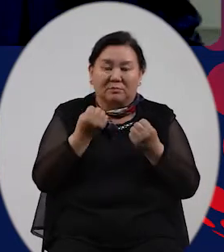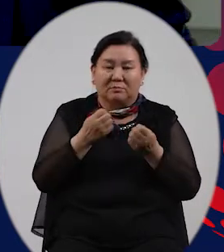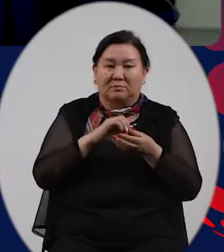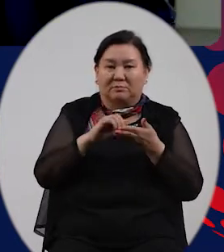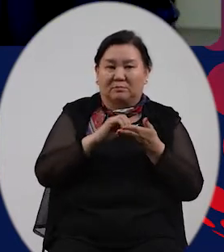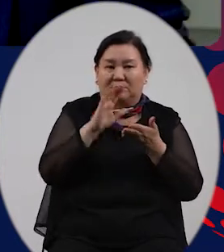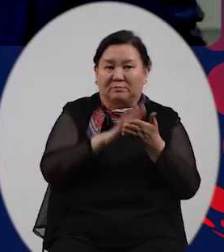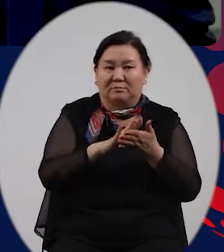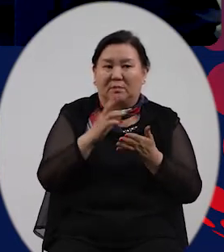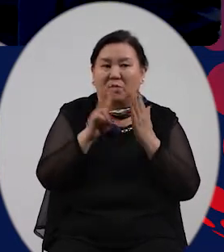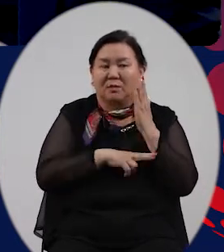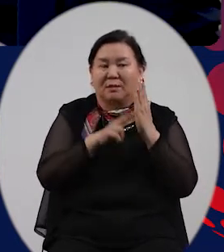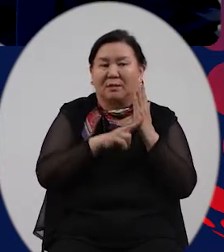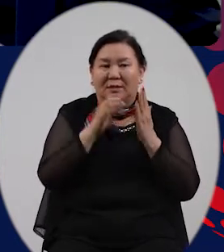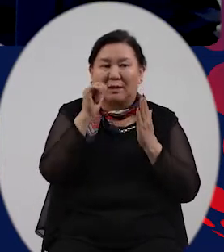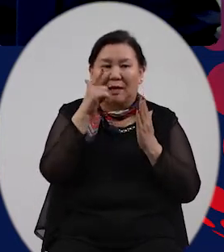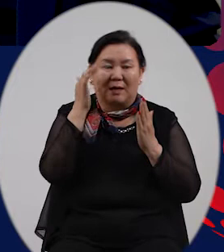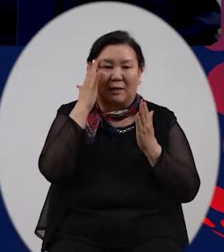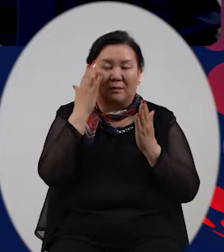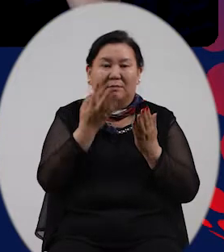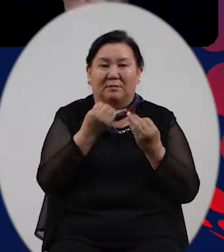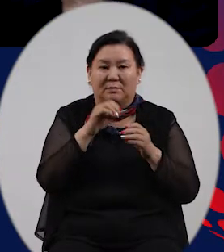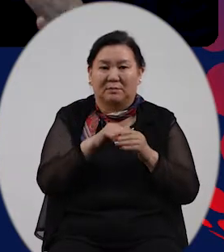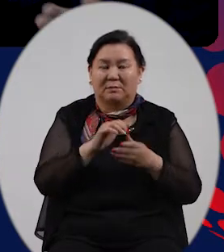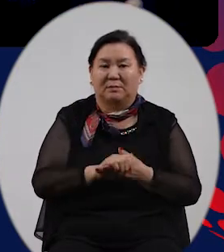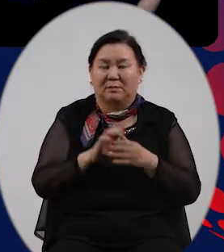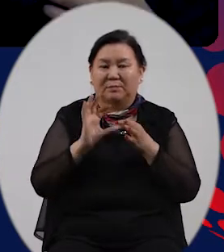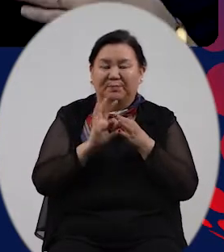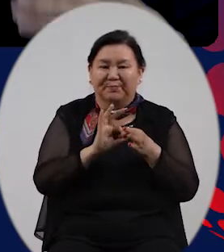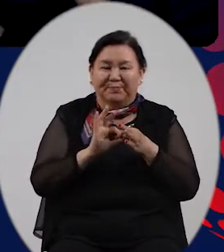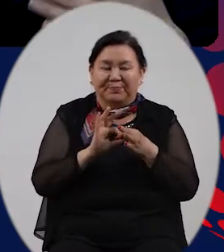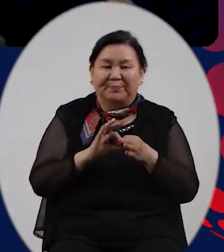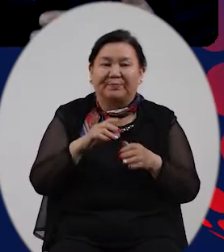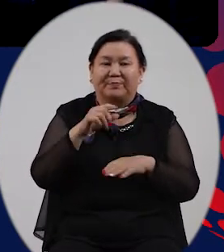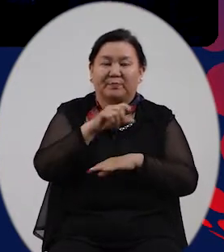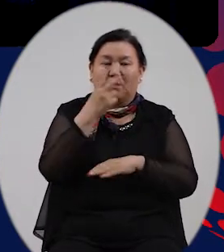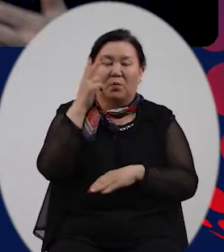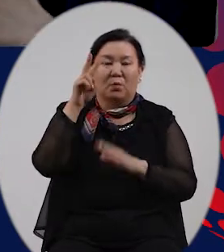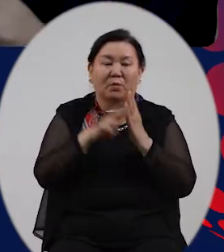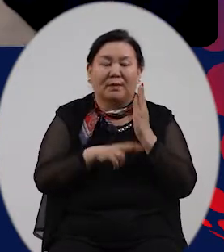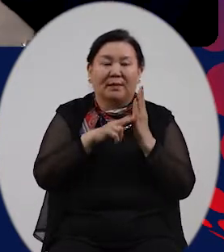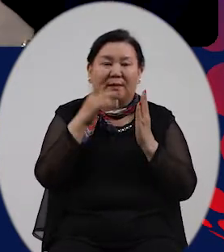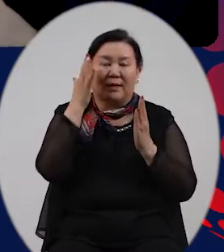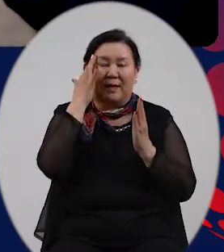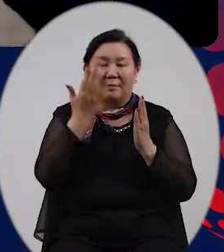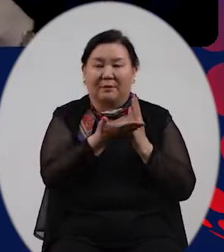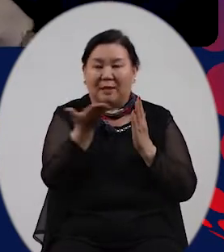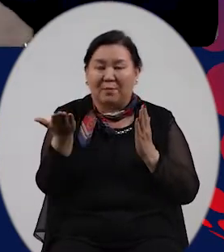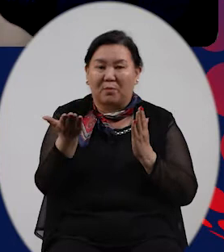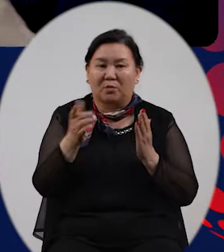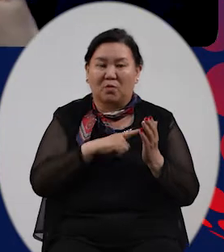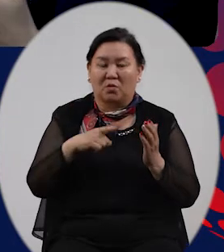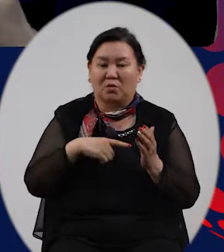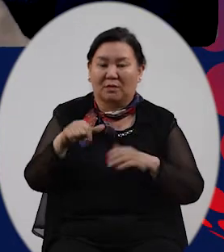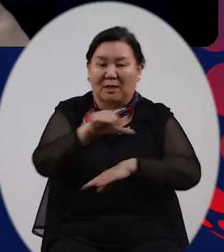хилцлийн үнэлгээний арга дээр дугаар орч ирнэ. Энтэй холбоотойгоор энэ үнэлгээний аргаар бодогдсон та бүхний өөрөлдөх юм бол